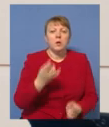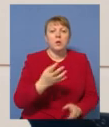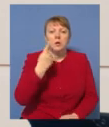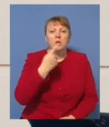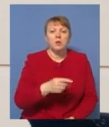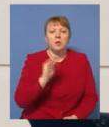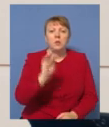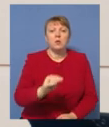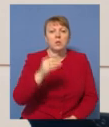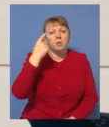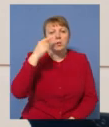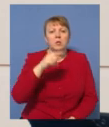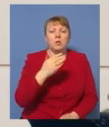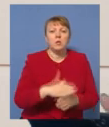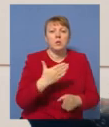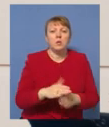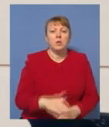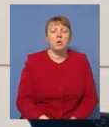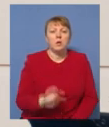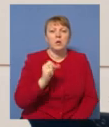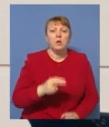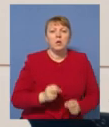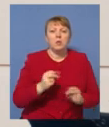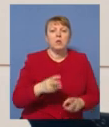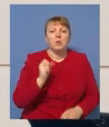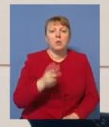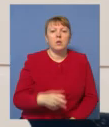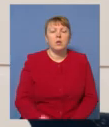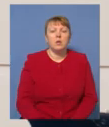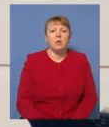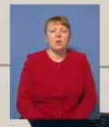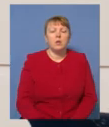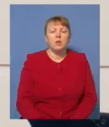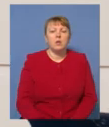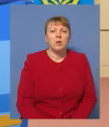лицо вешают кредит онлайн. Вот здесь как себя обезопасить?